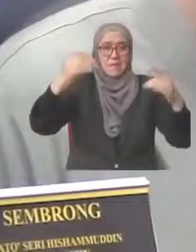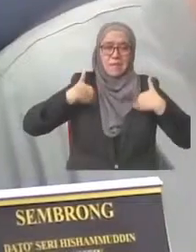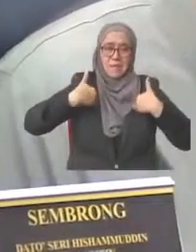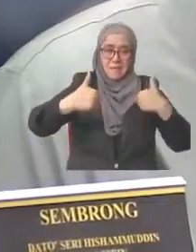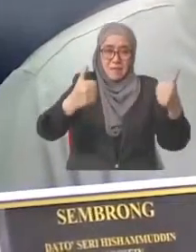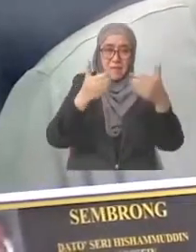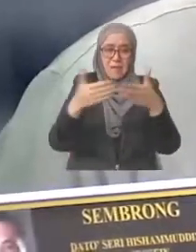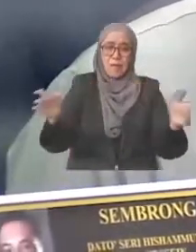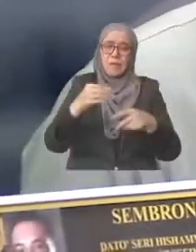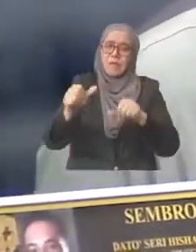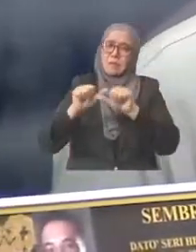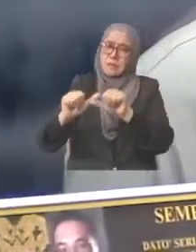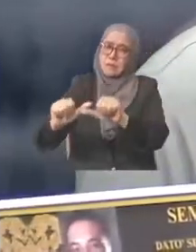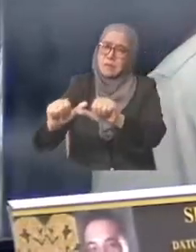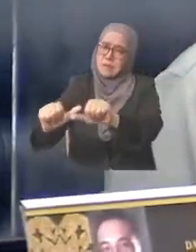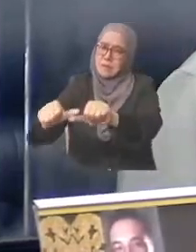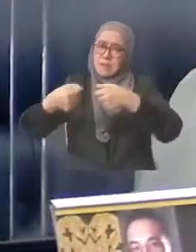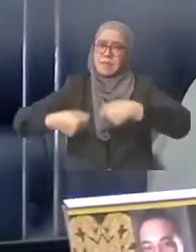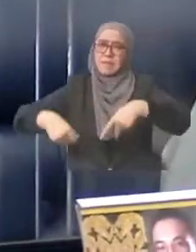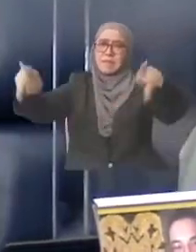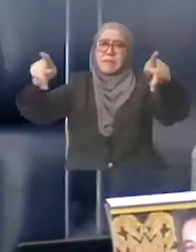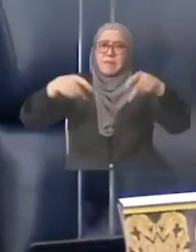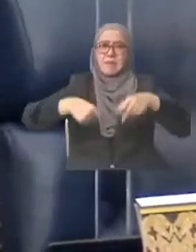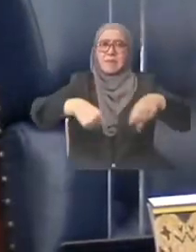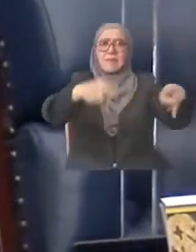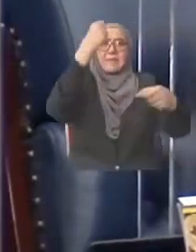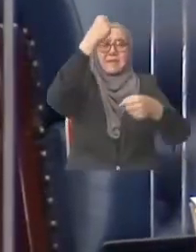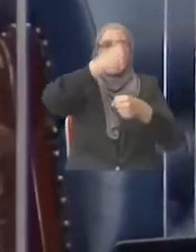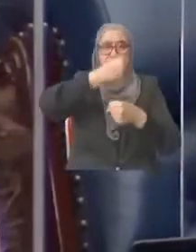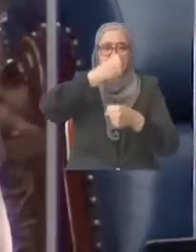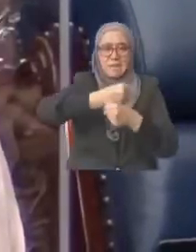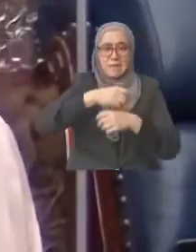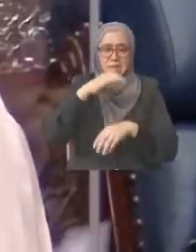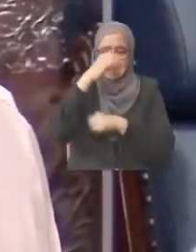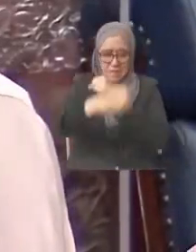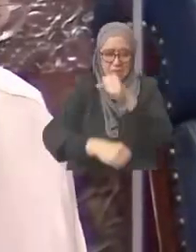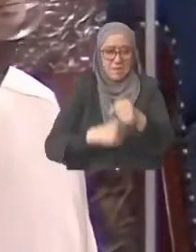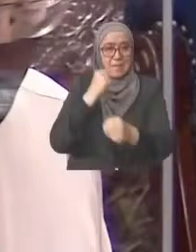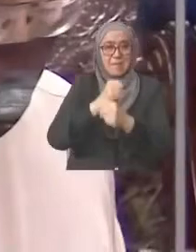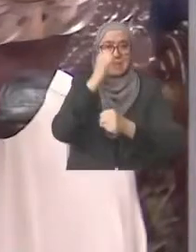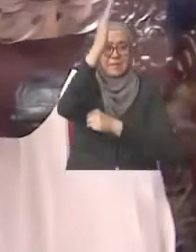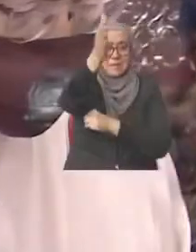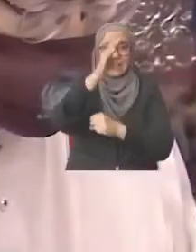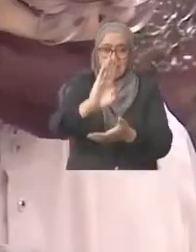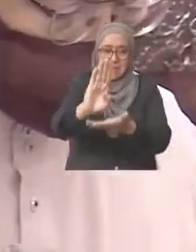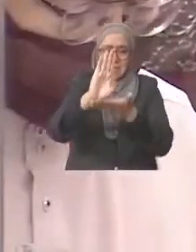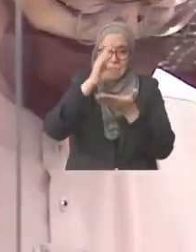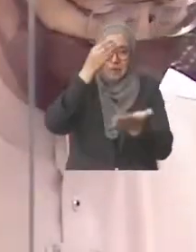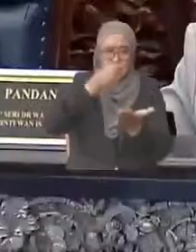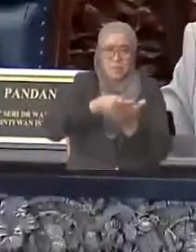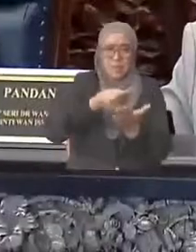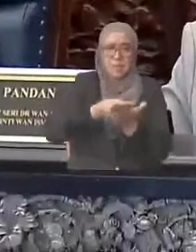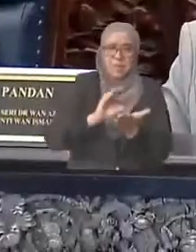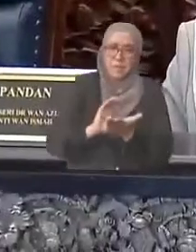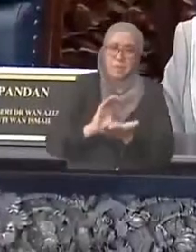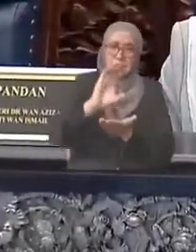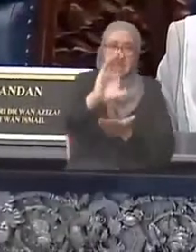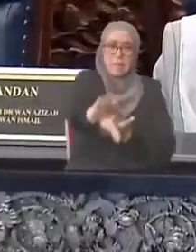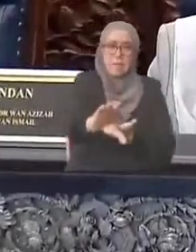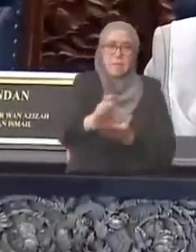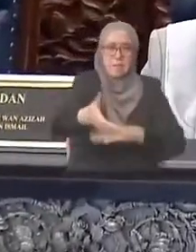peluang-peluang pekerjaan Hai pada tahun hadapan ini setiap bantuan tunai langsung akan ditambah baik